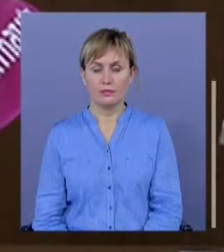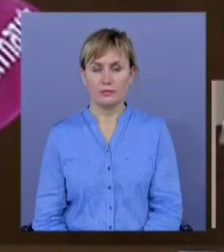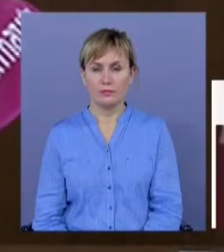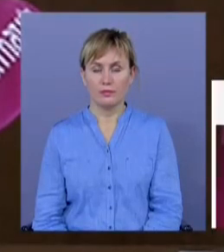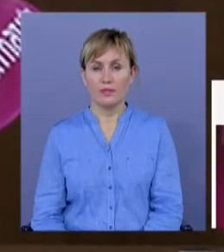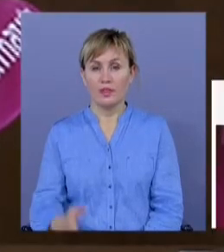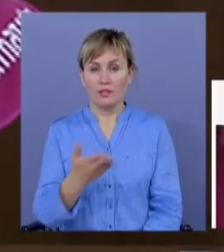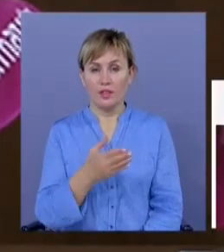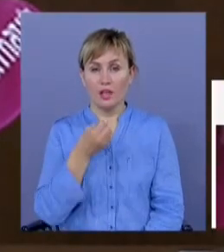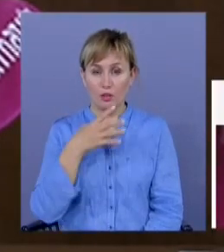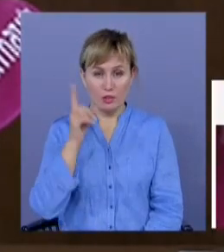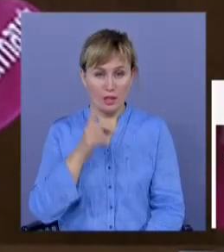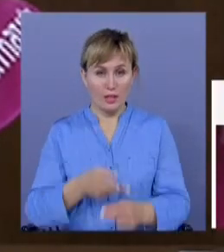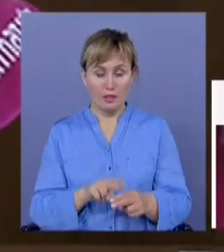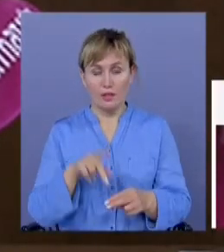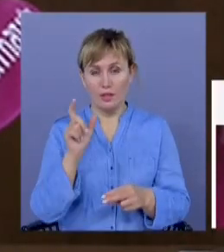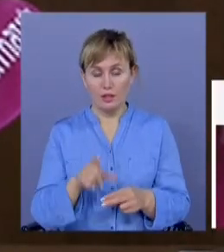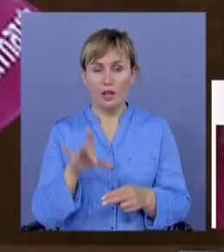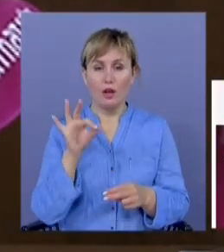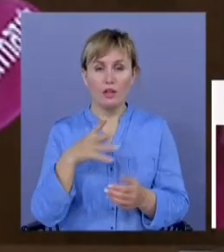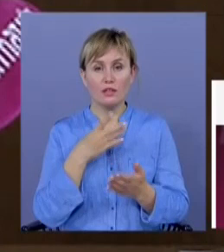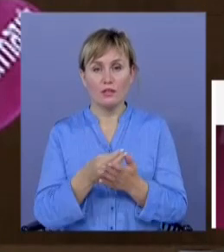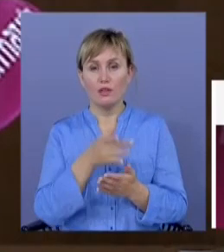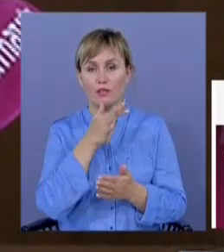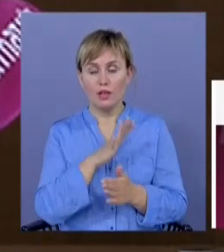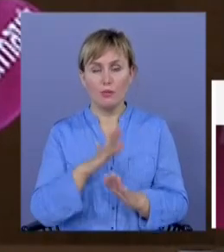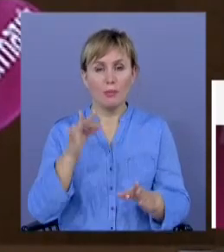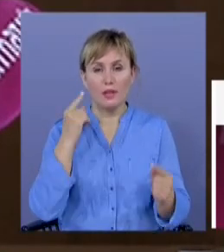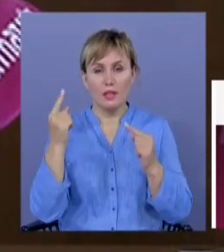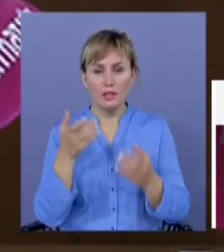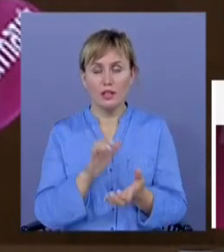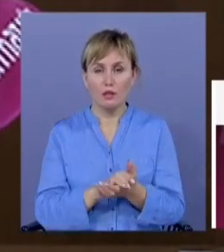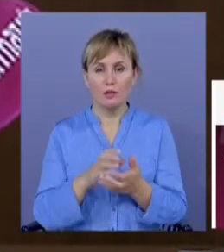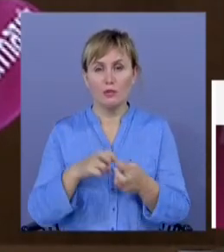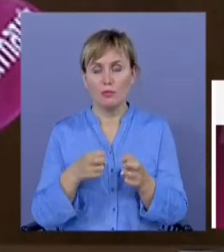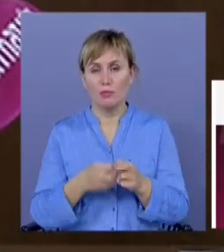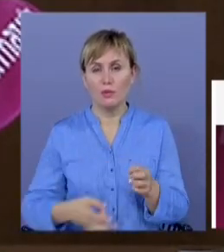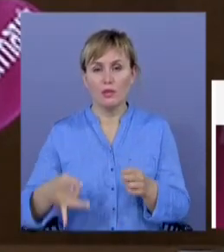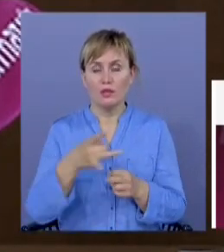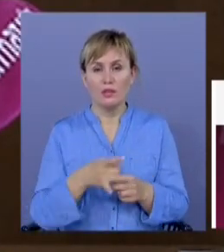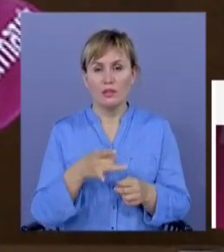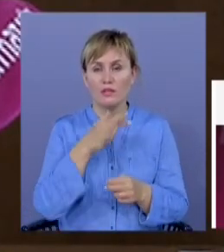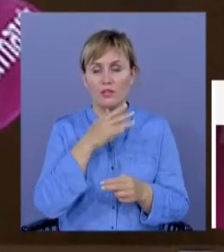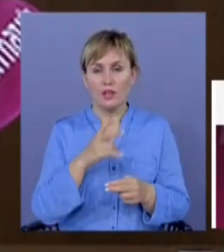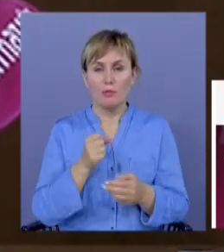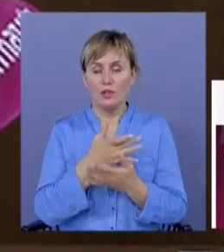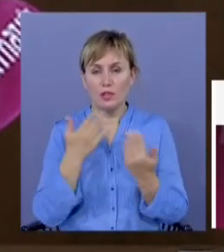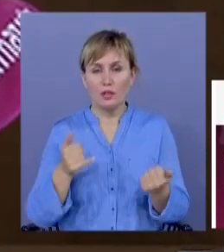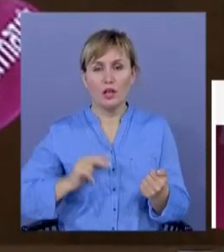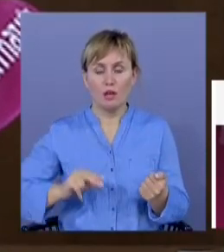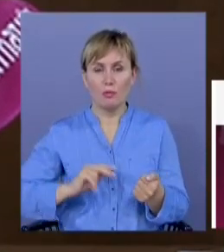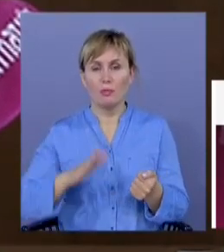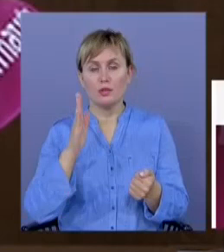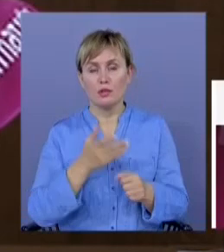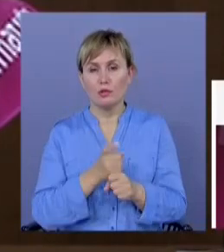Вы хорошо знаете этого человека, и он, в свою очередь, не понаслышке знаком с проблемами района. Времени на раскачку нет, работы